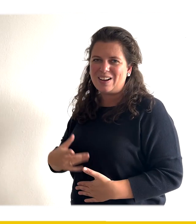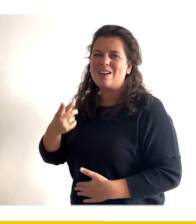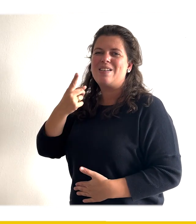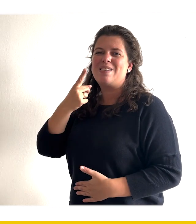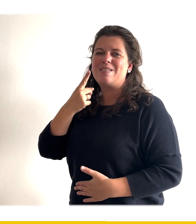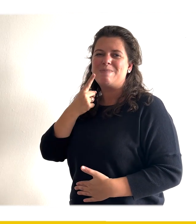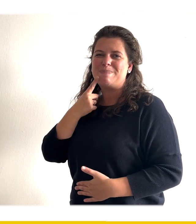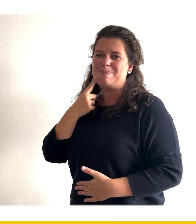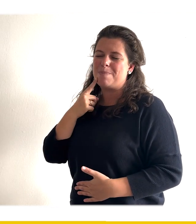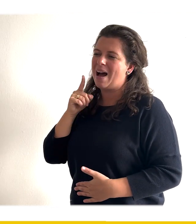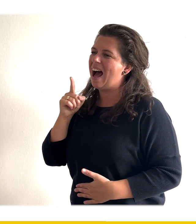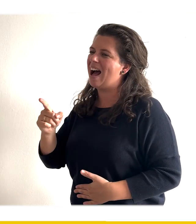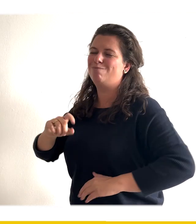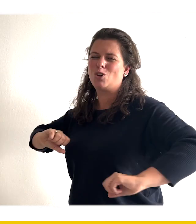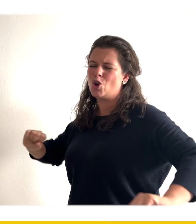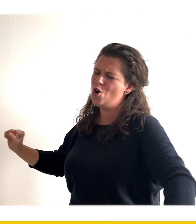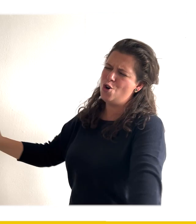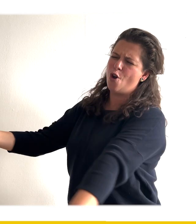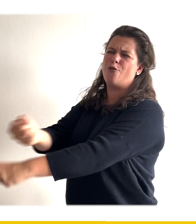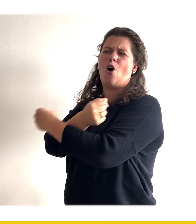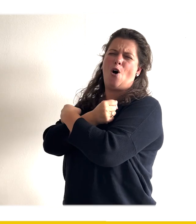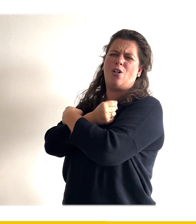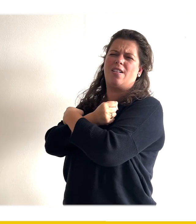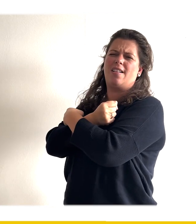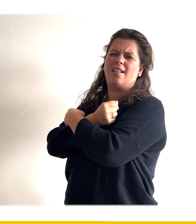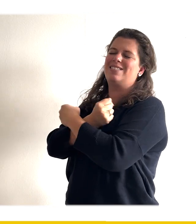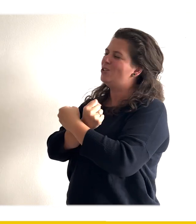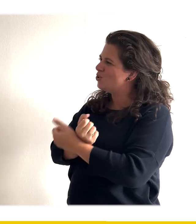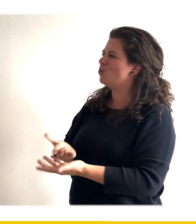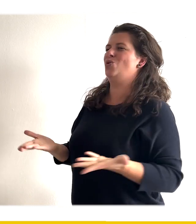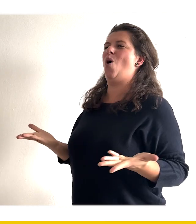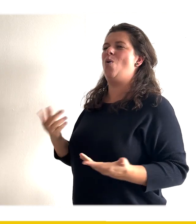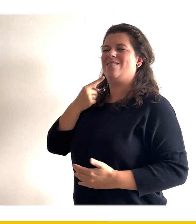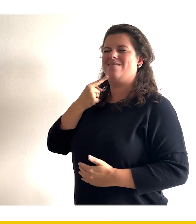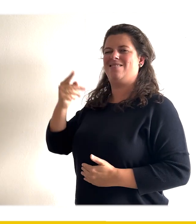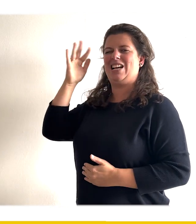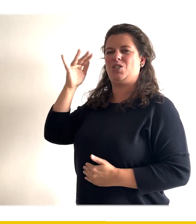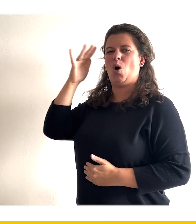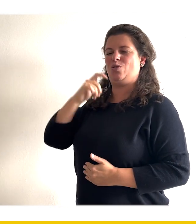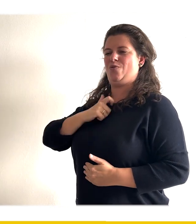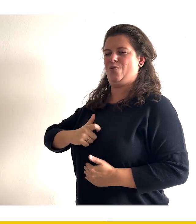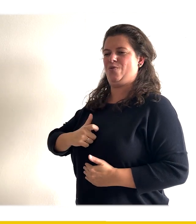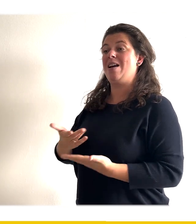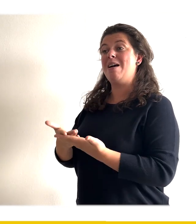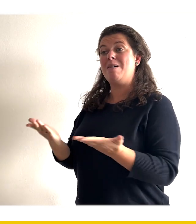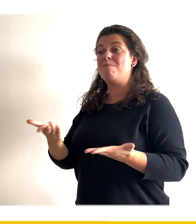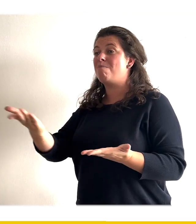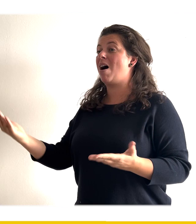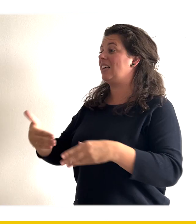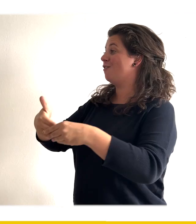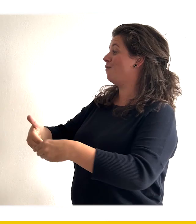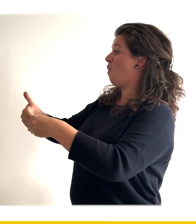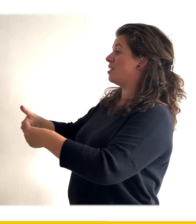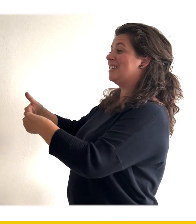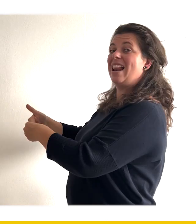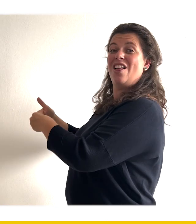een dikke knuffel geven. Zo, zegt Jozef, mag ik je voorstellen?